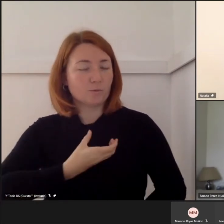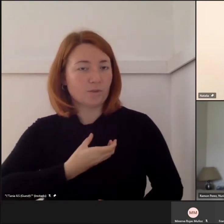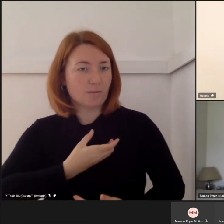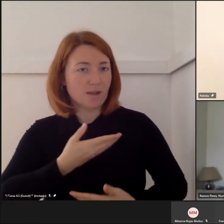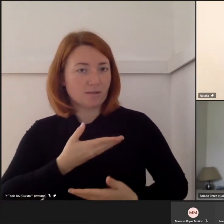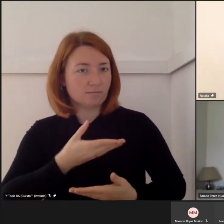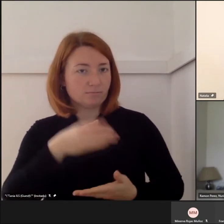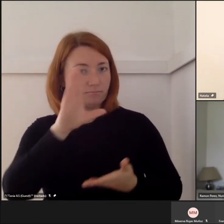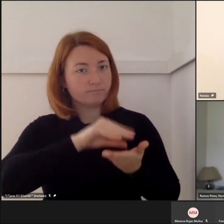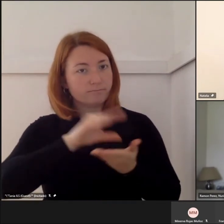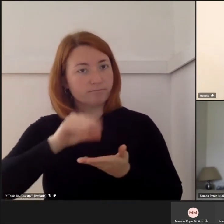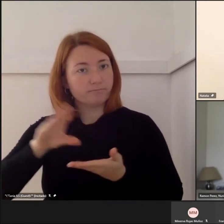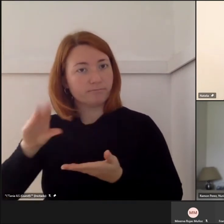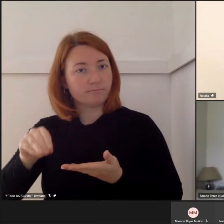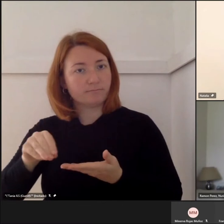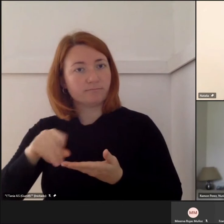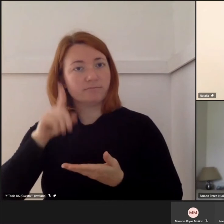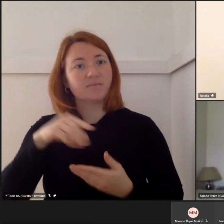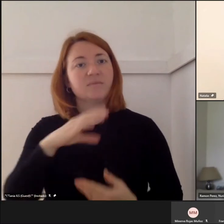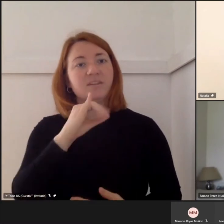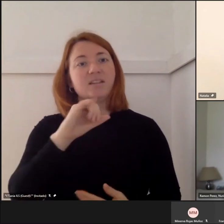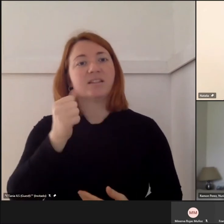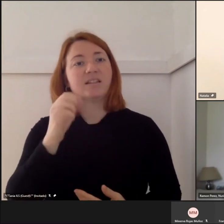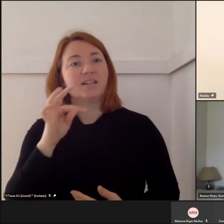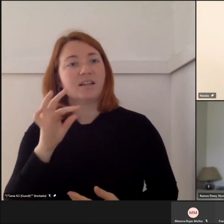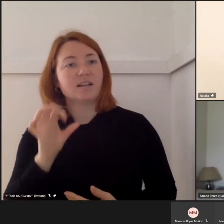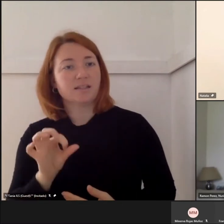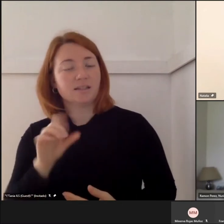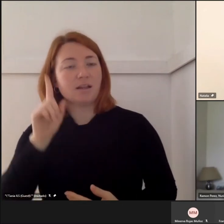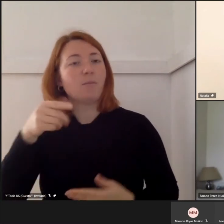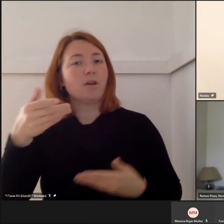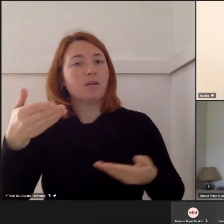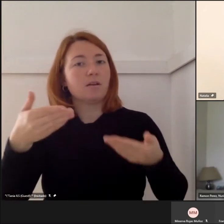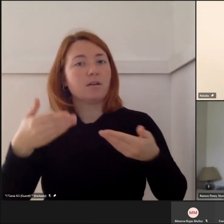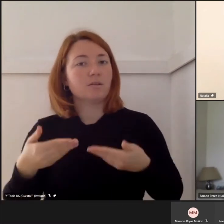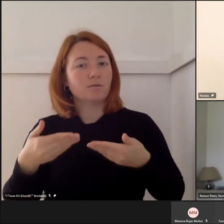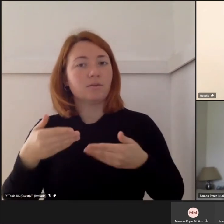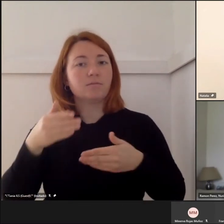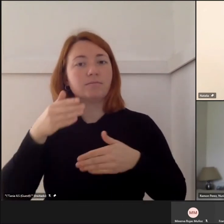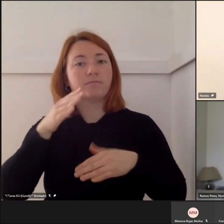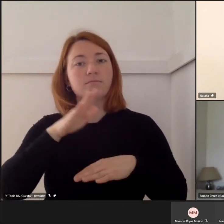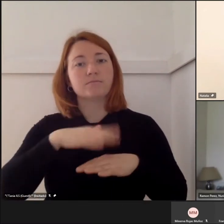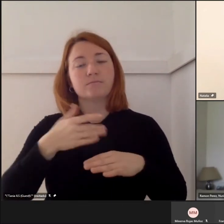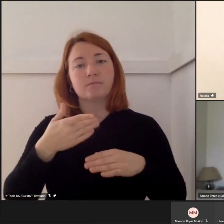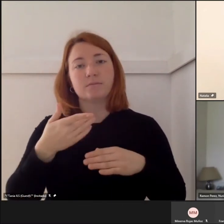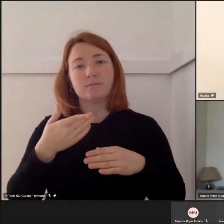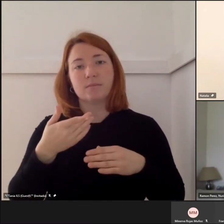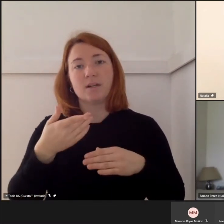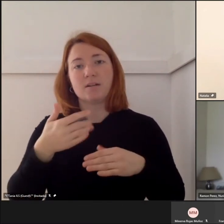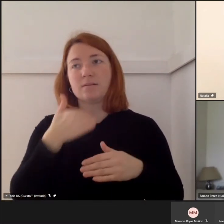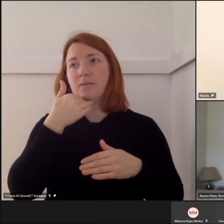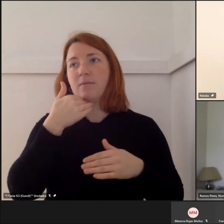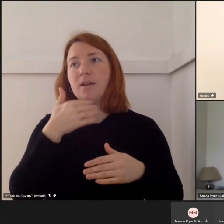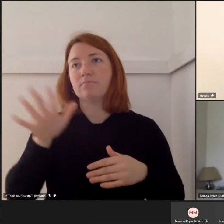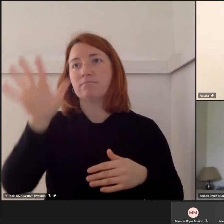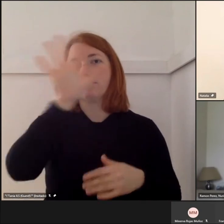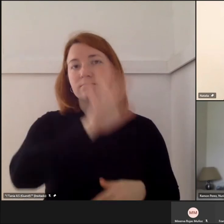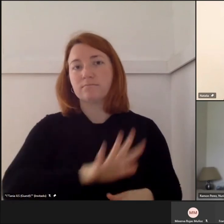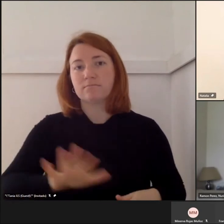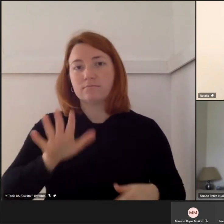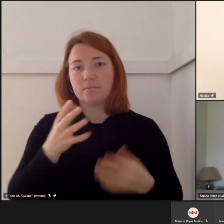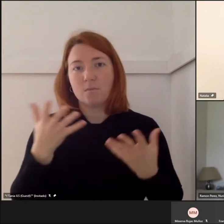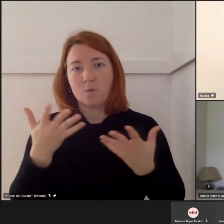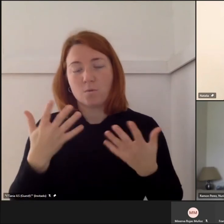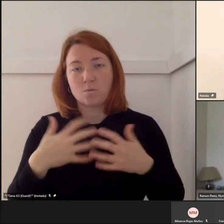professionals dels CIATS, que també penso que ens ajuda a tenir aquest mapa global, fins i tot més enllà de la